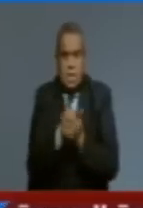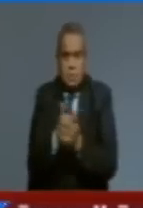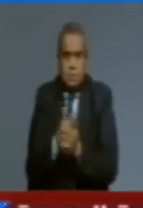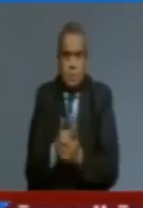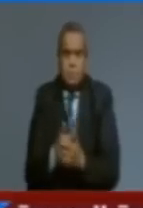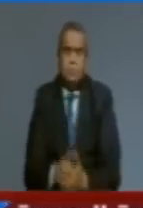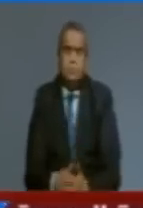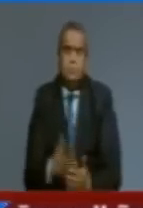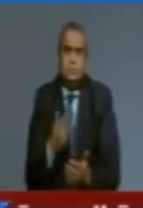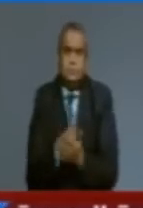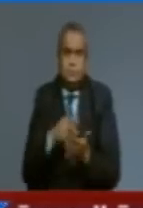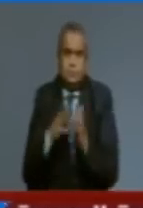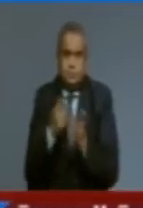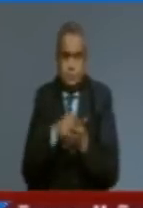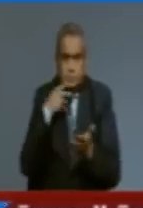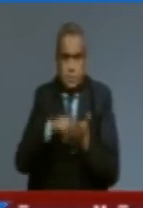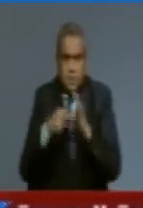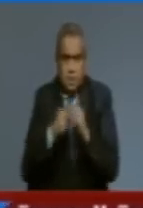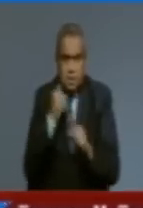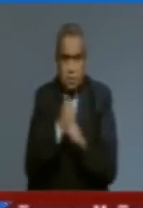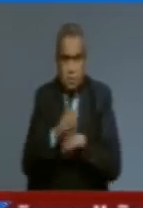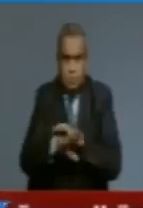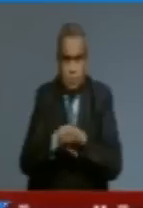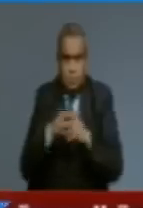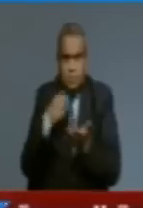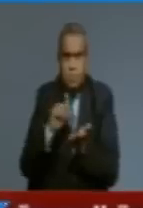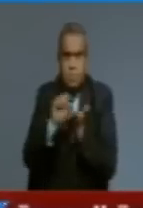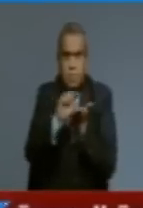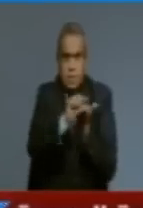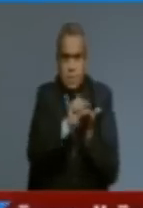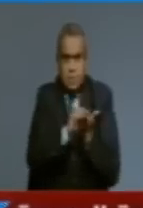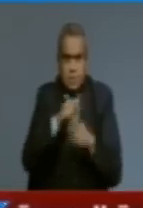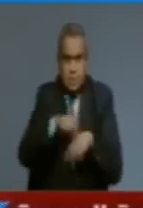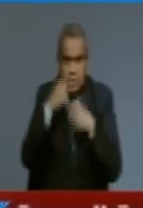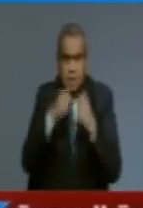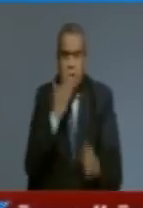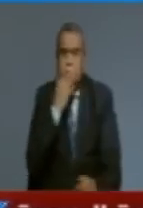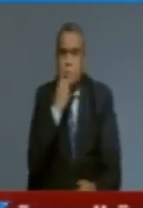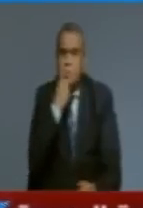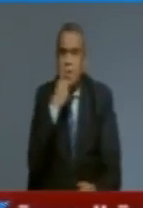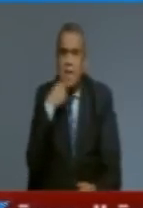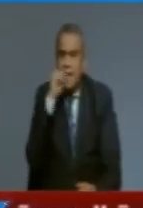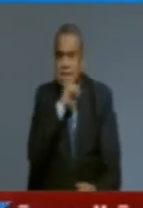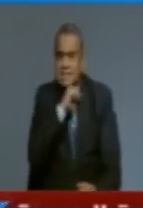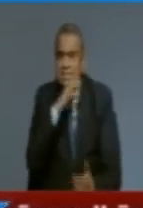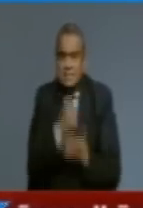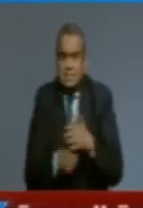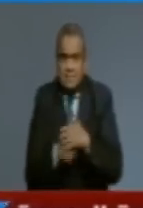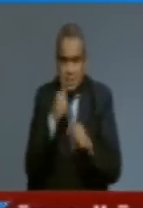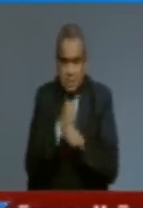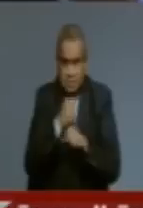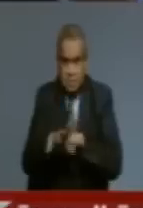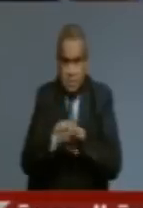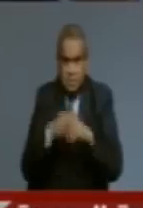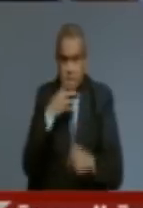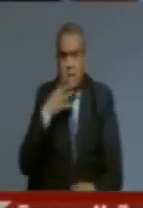ذوي الصيت، والبلدان في بريكس تمثل 40%